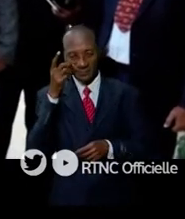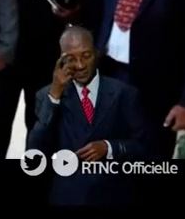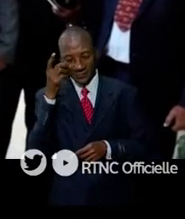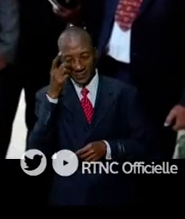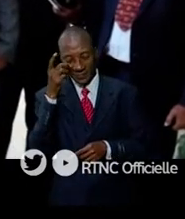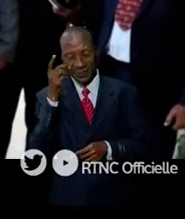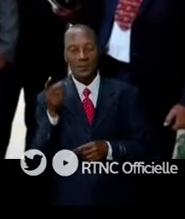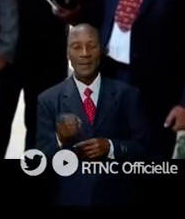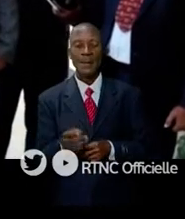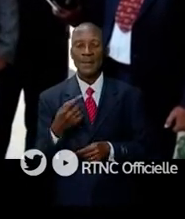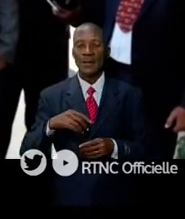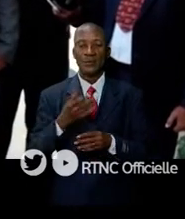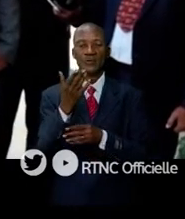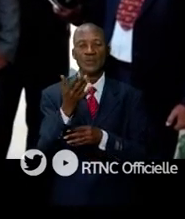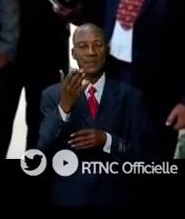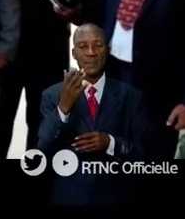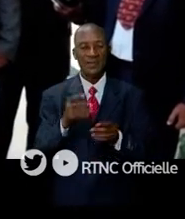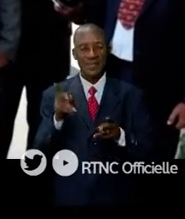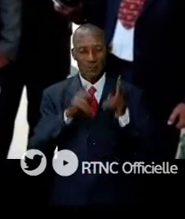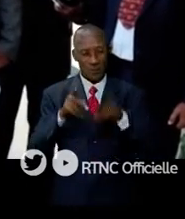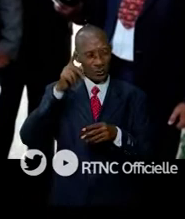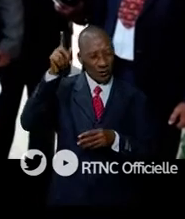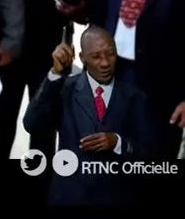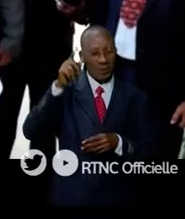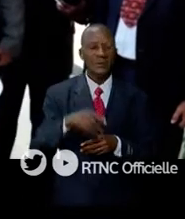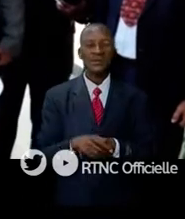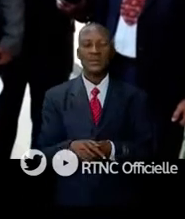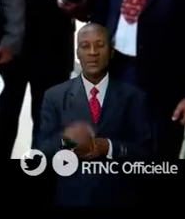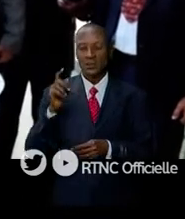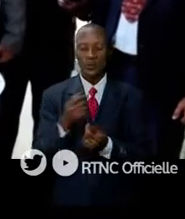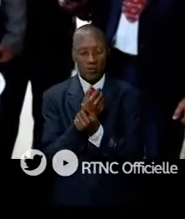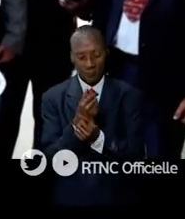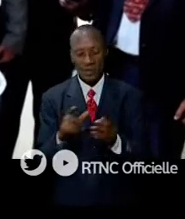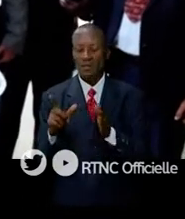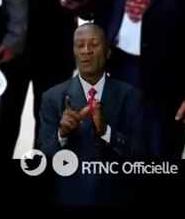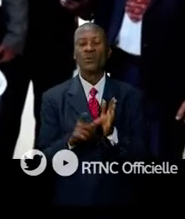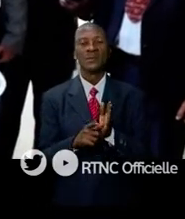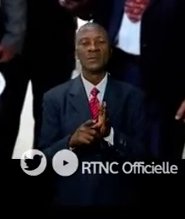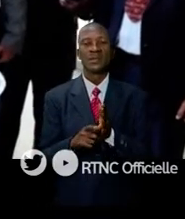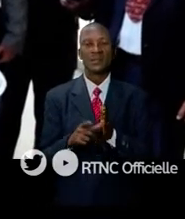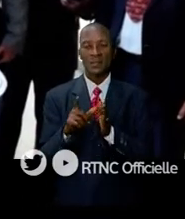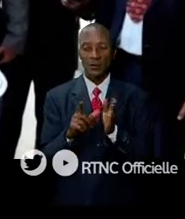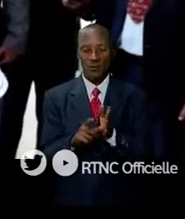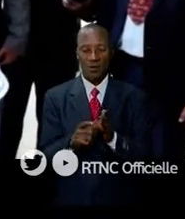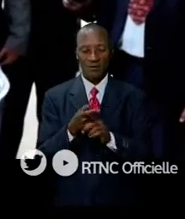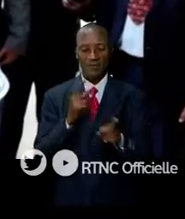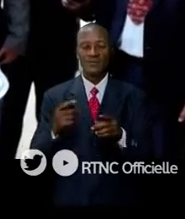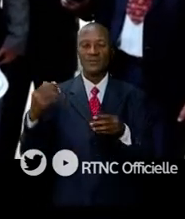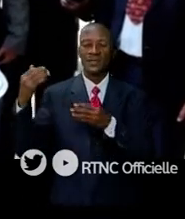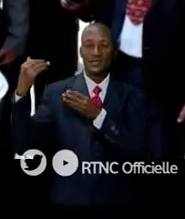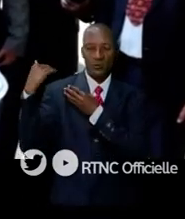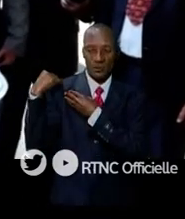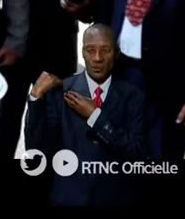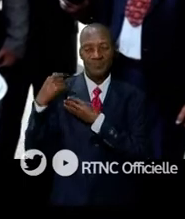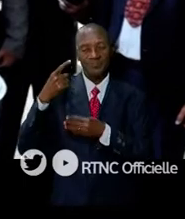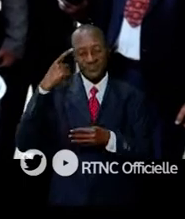voulons demander à la population de s'en tenir aux mesures qui sont prises par les autorités pour faire